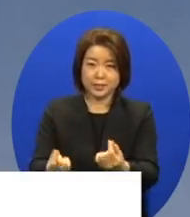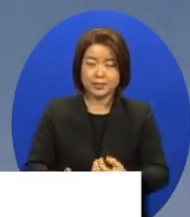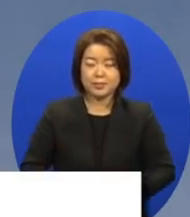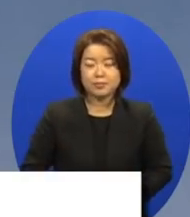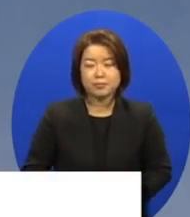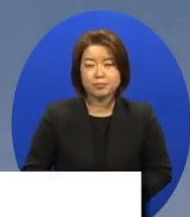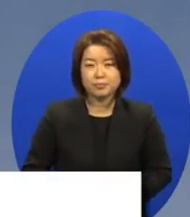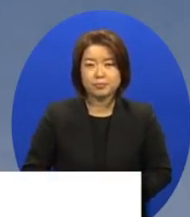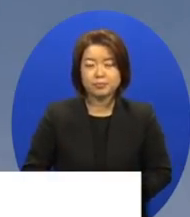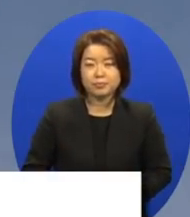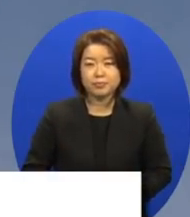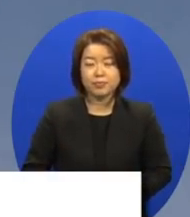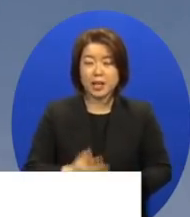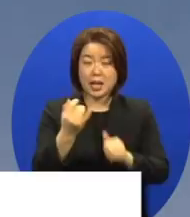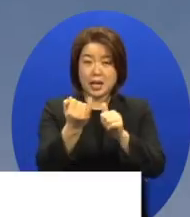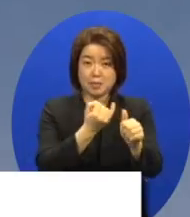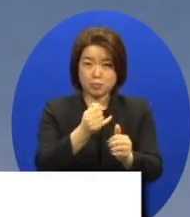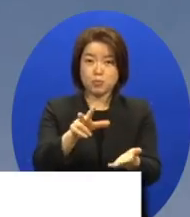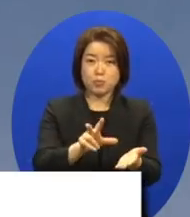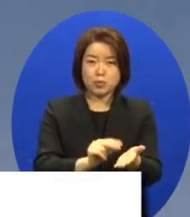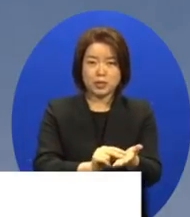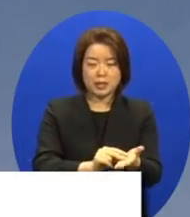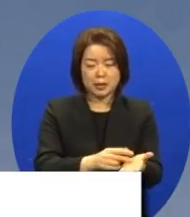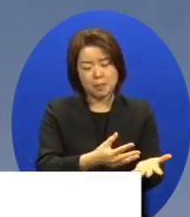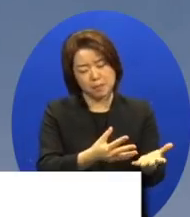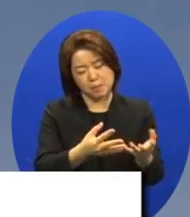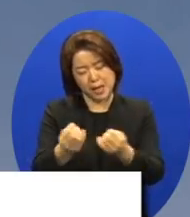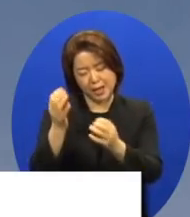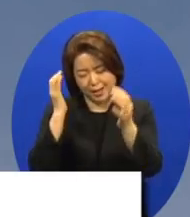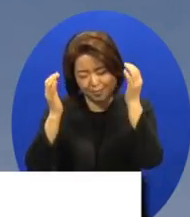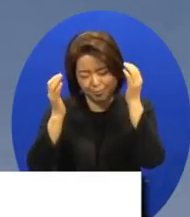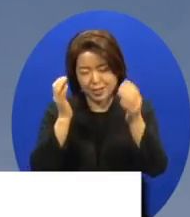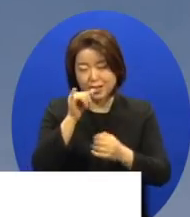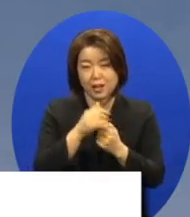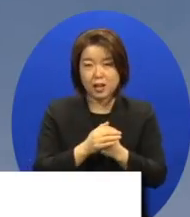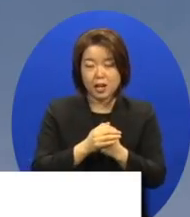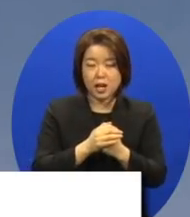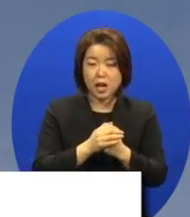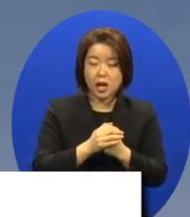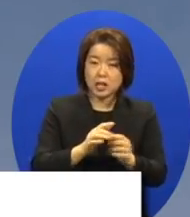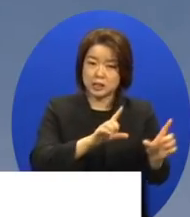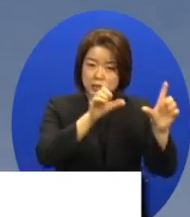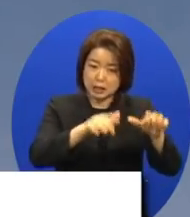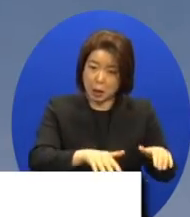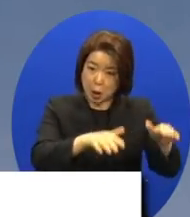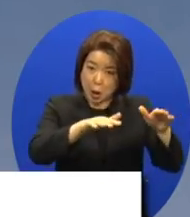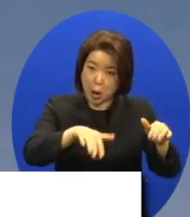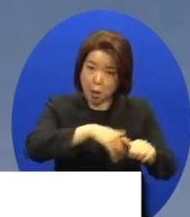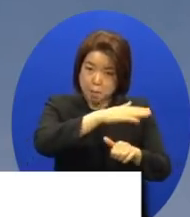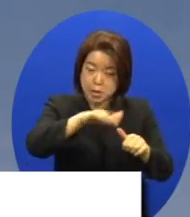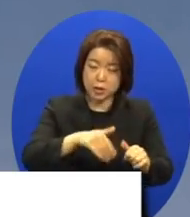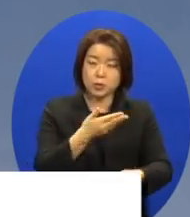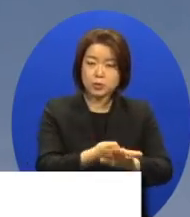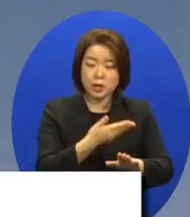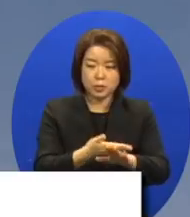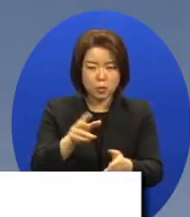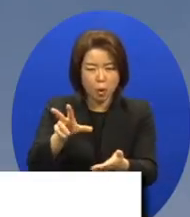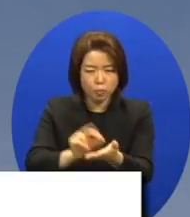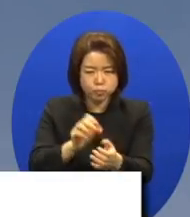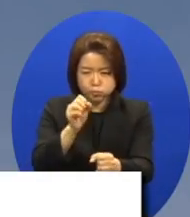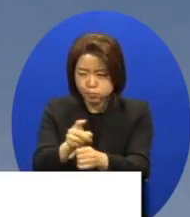사실 부부문제는 참 복잡합니다 배경도 다르고 또 문제 성 독도 다